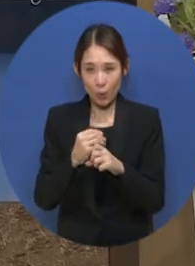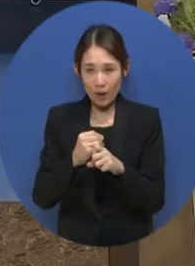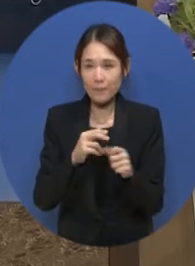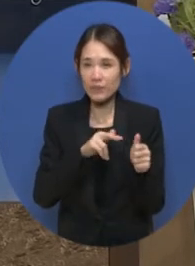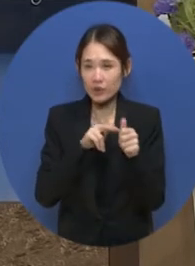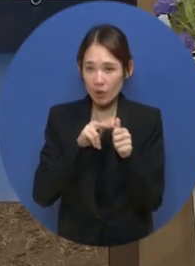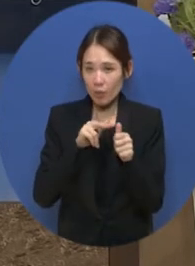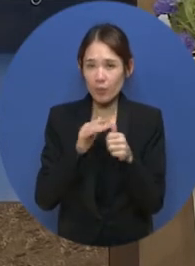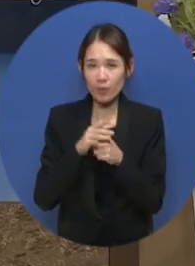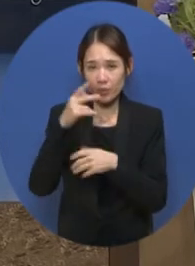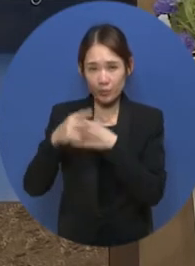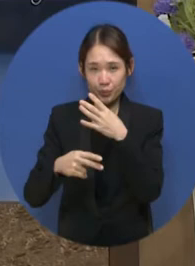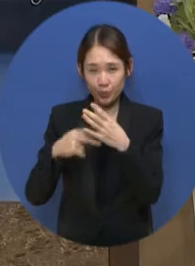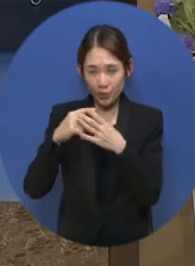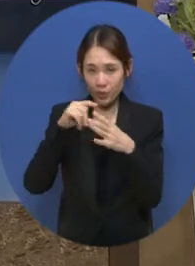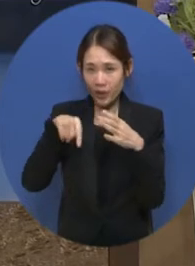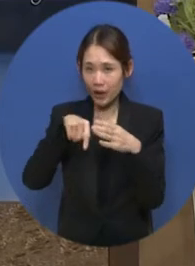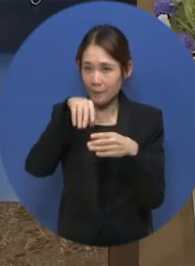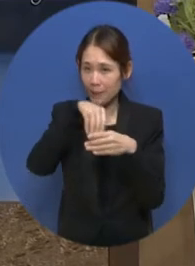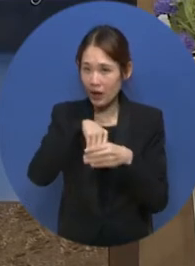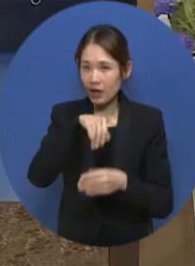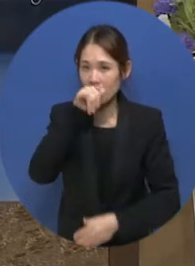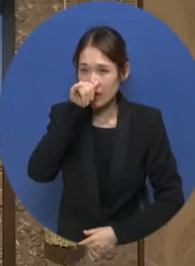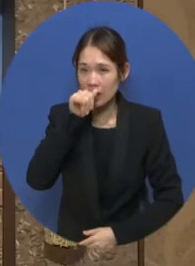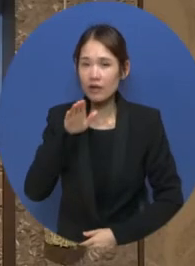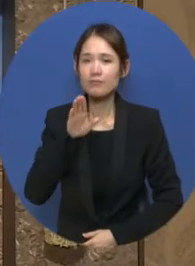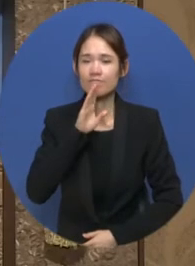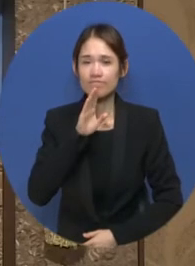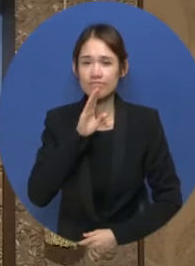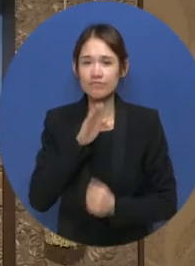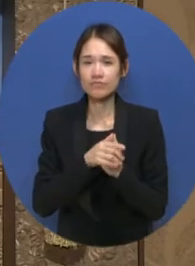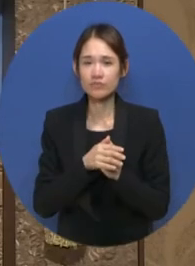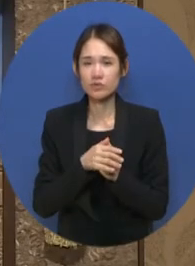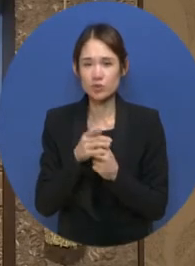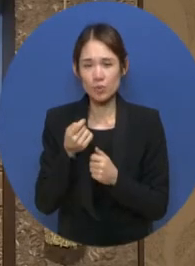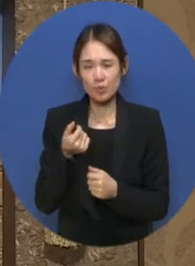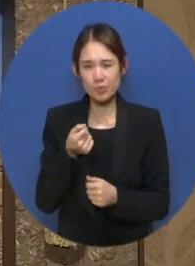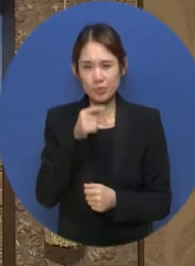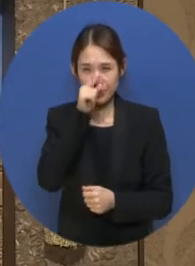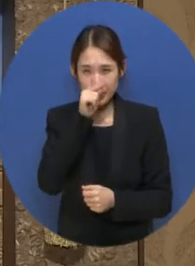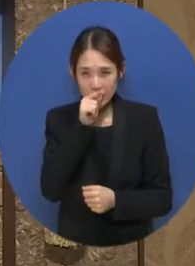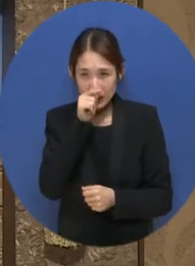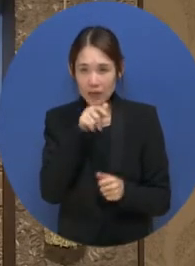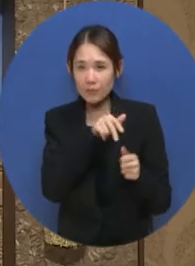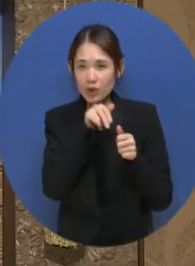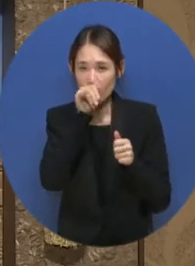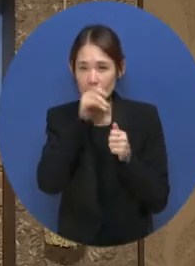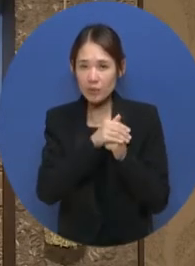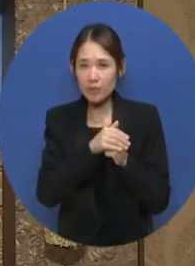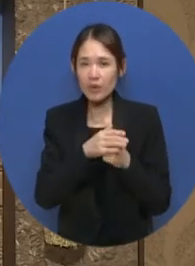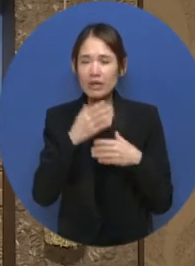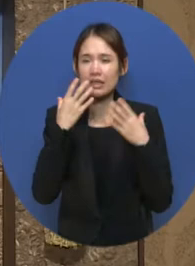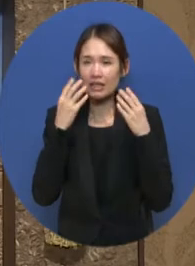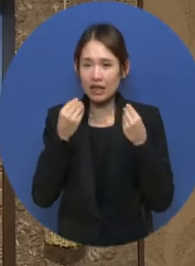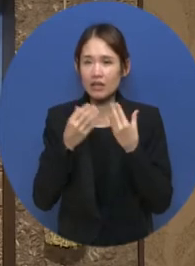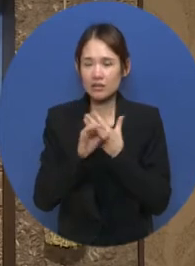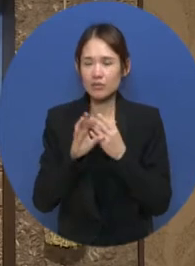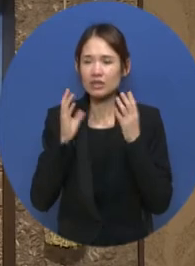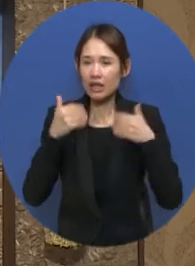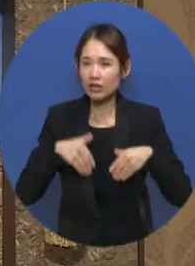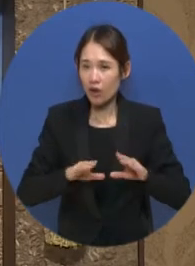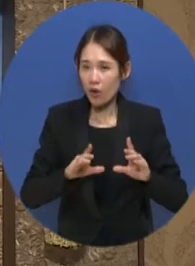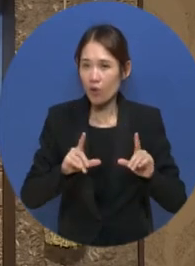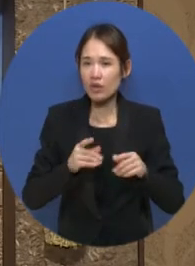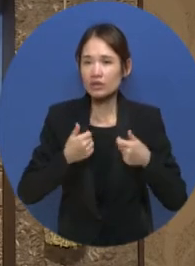그 실생 안에 담겨 있는 거예요 네 그렇죠 사실은 상당히 좀 민감한 증거들이 말씀대로 뭐 생년 어디 라든지 뭐 생겨 자든지